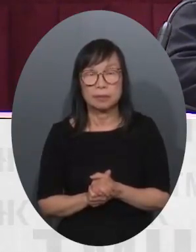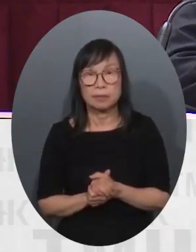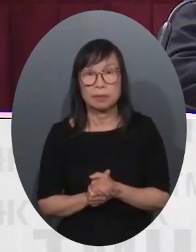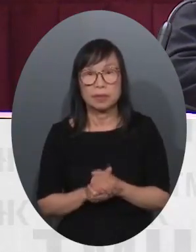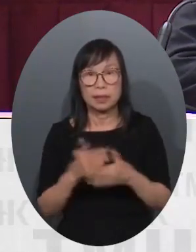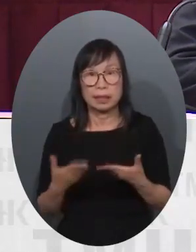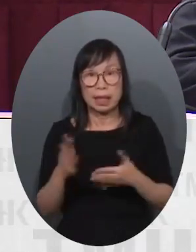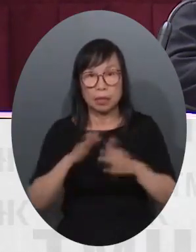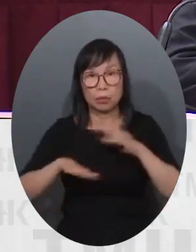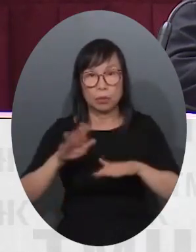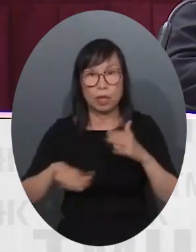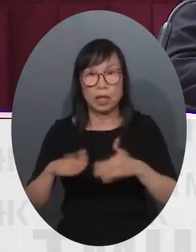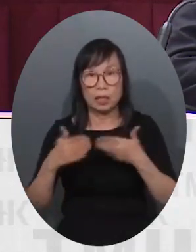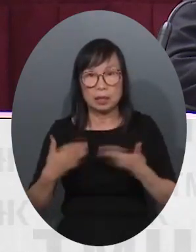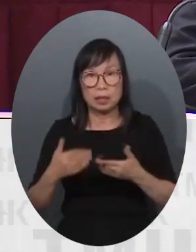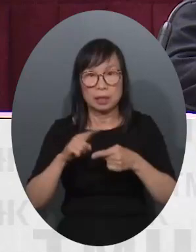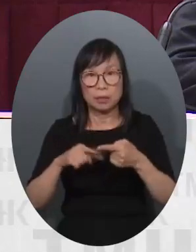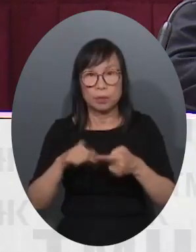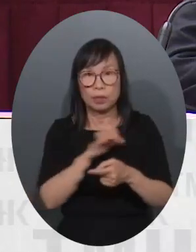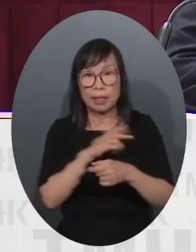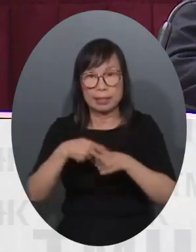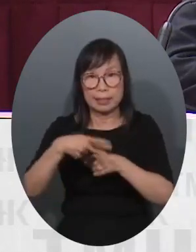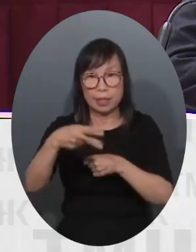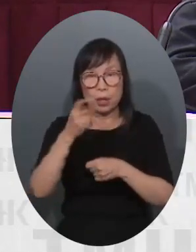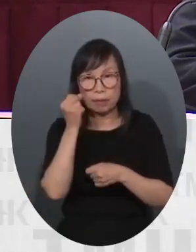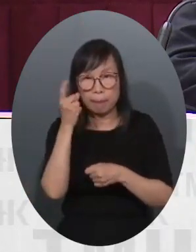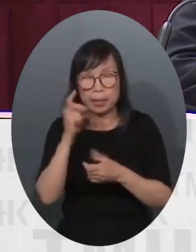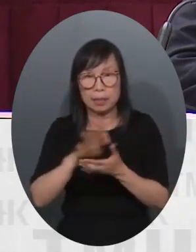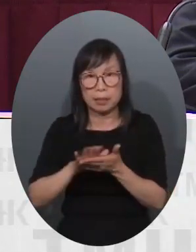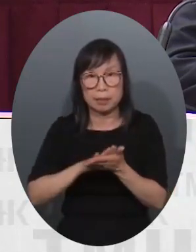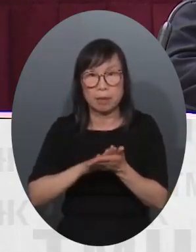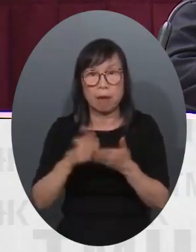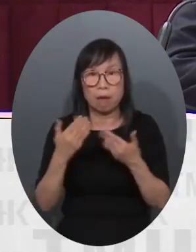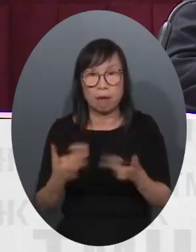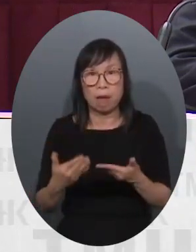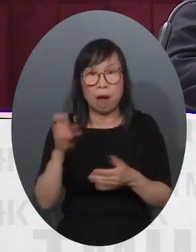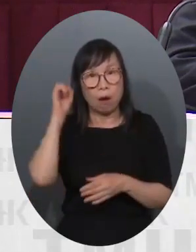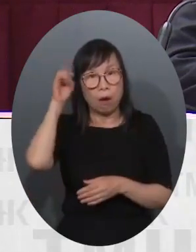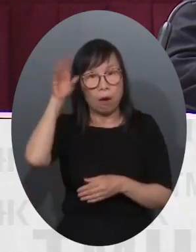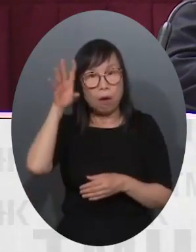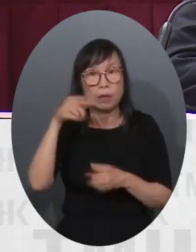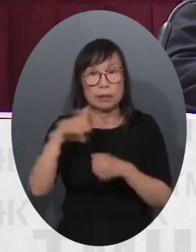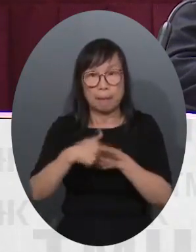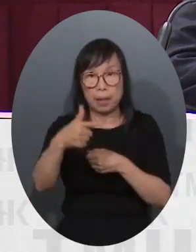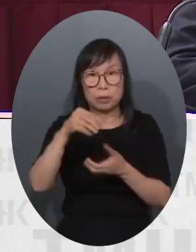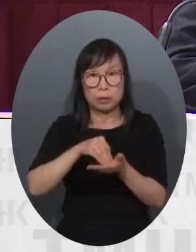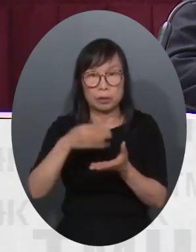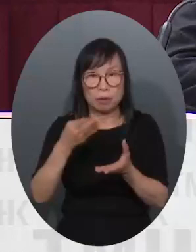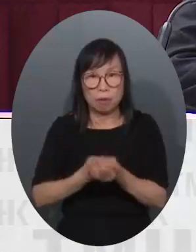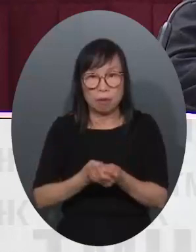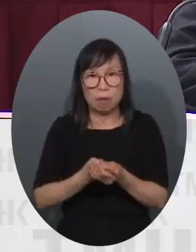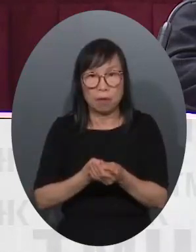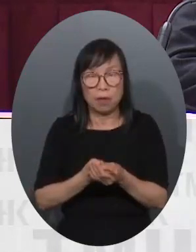我們現在處理今次大會第二項特別事務。我正式動議第八號決議案，